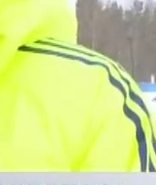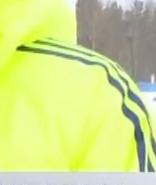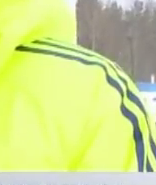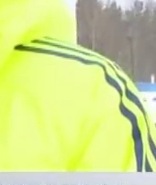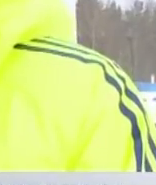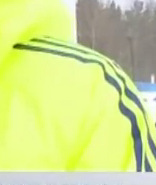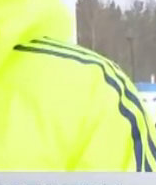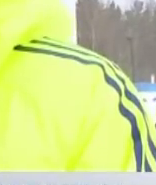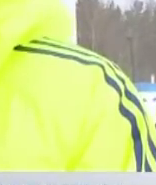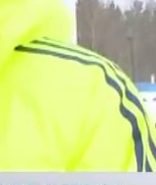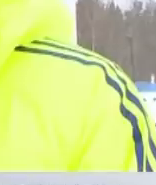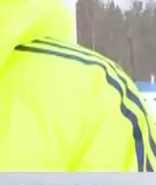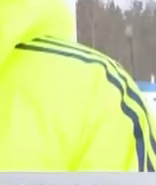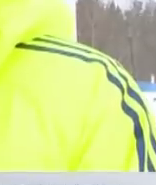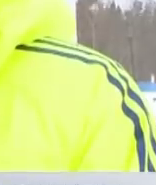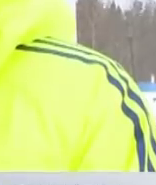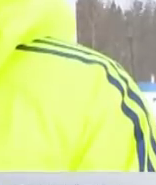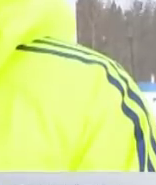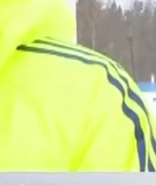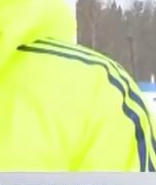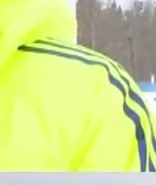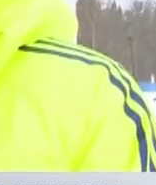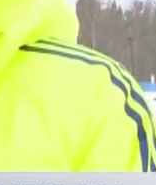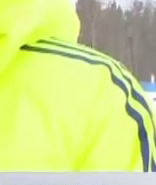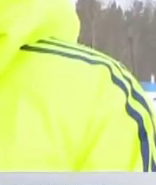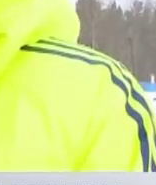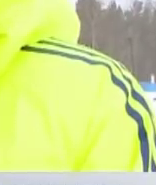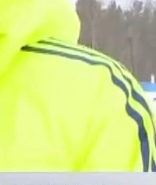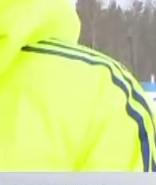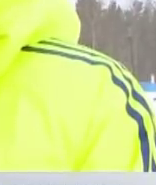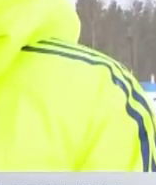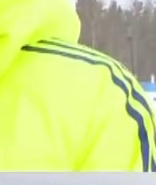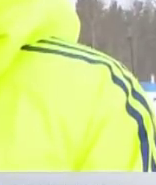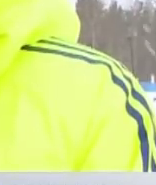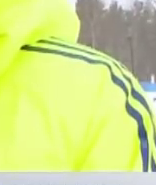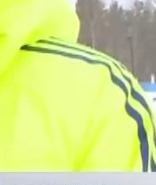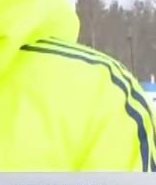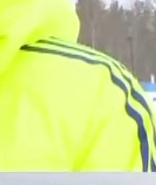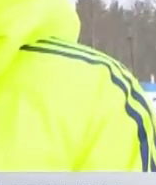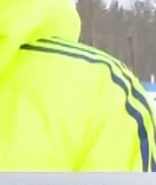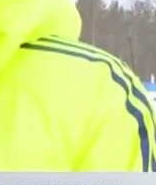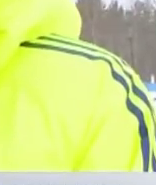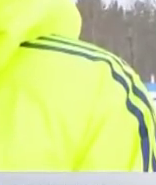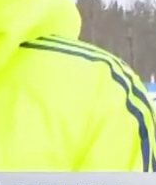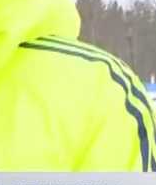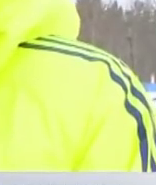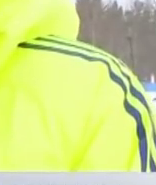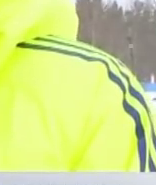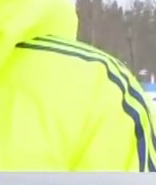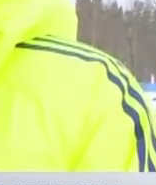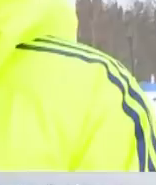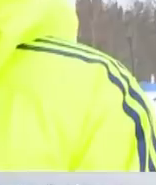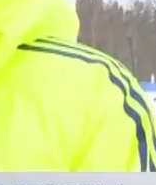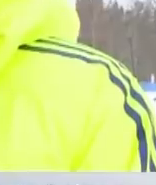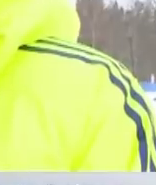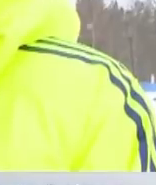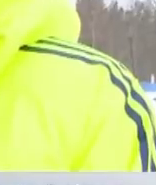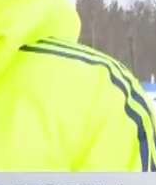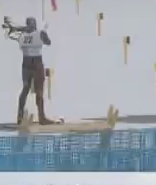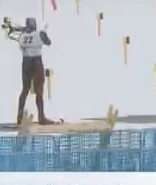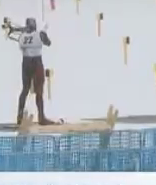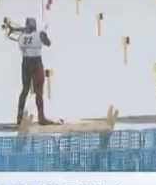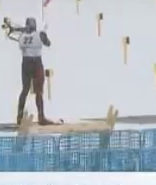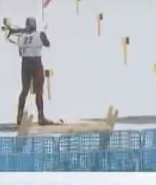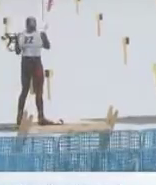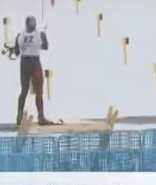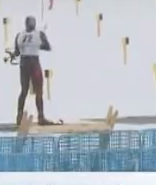комплекстеріне арнайы тапсырыс беріп, халықаралық деңгейдегі IBU кубоктарының, әлем кубоктарының сияқты жарыстар